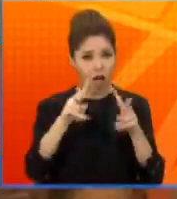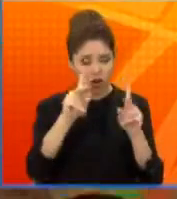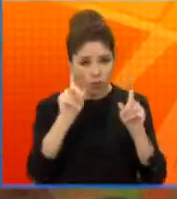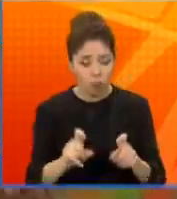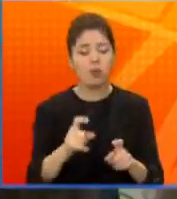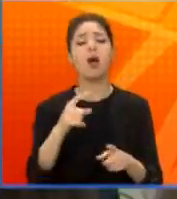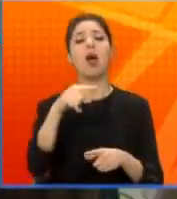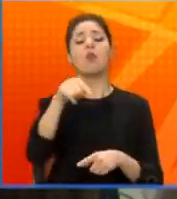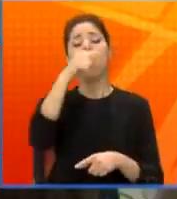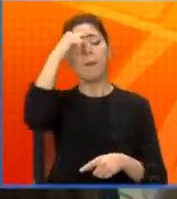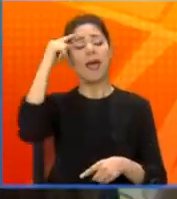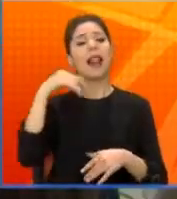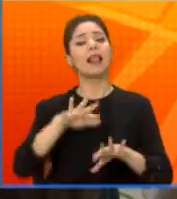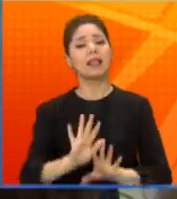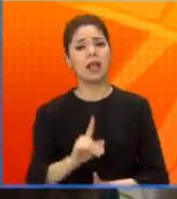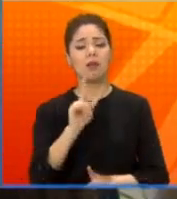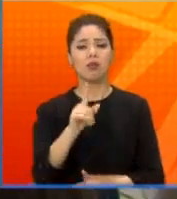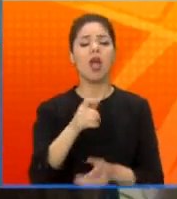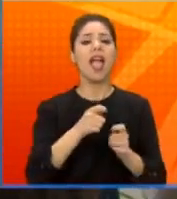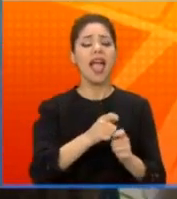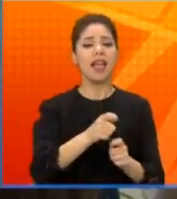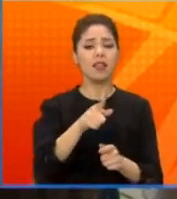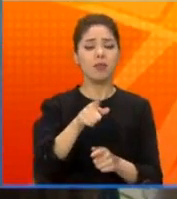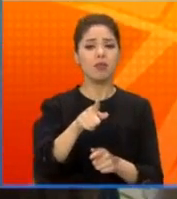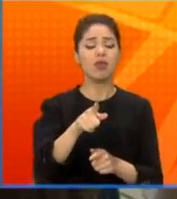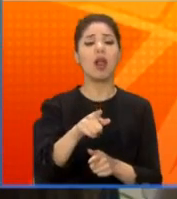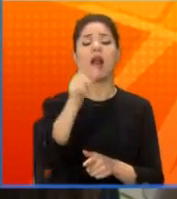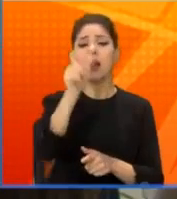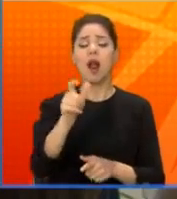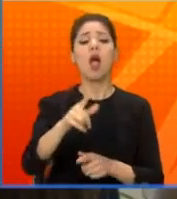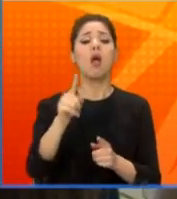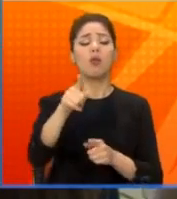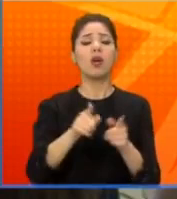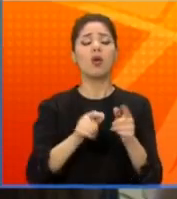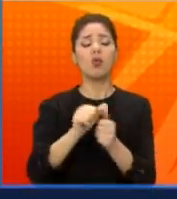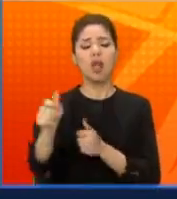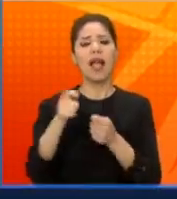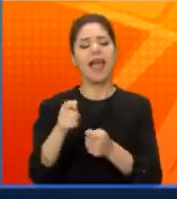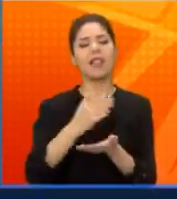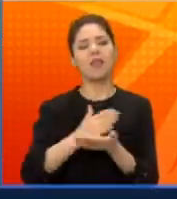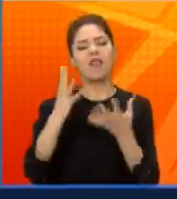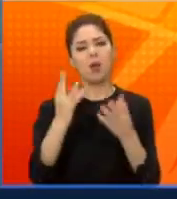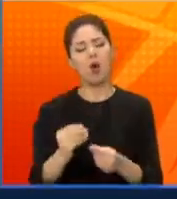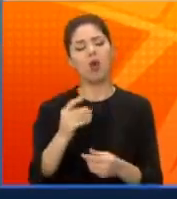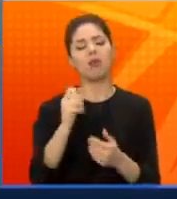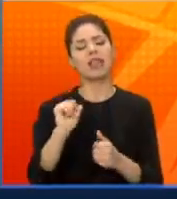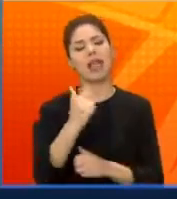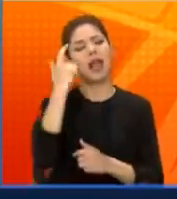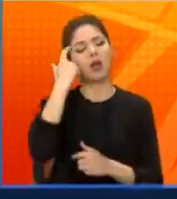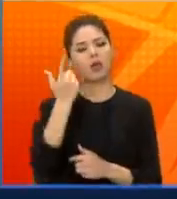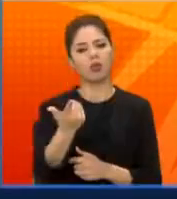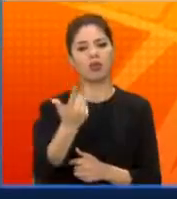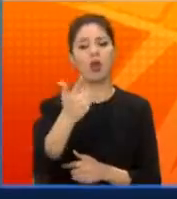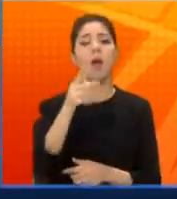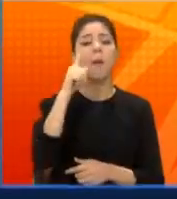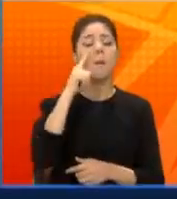durumu belirsizliğini koruyor. Eğitimciler ise online eğitime devam edilmesi gerektiği fikrinde. Mayıs ayında, Mayıs'ın başında